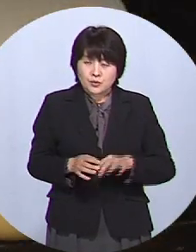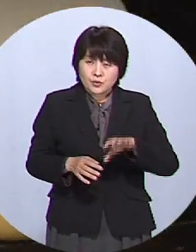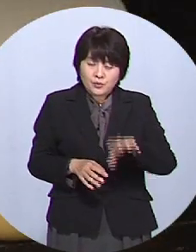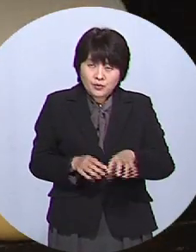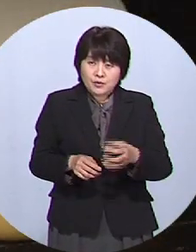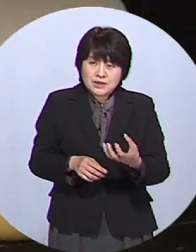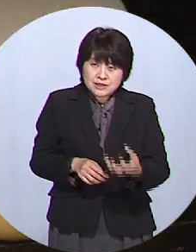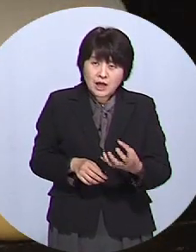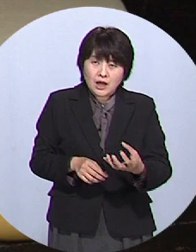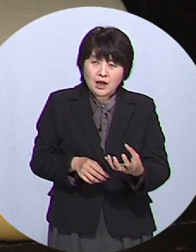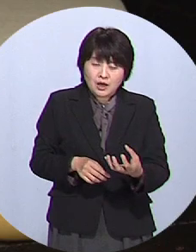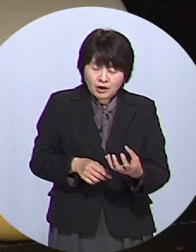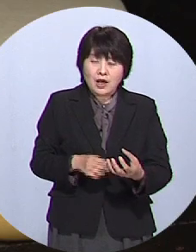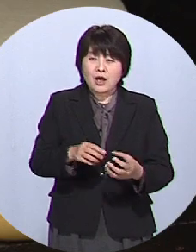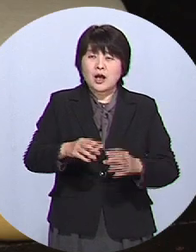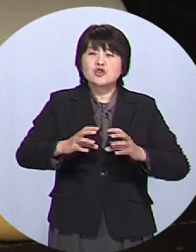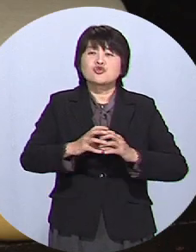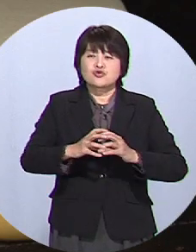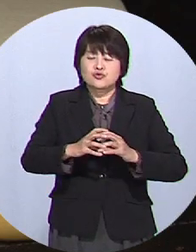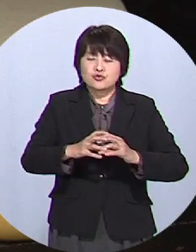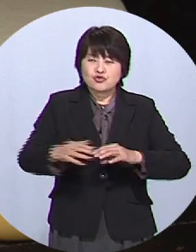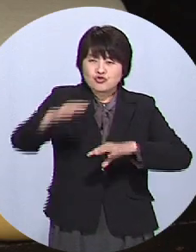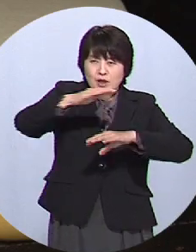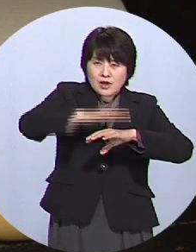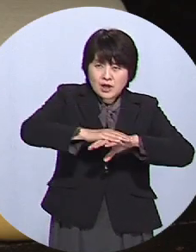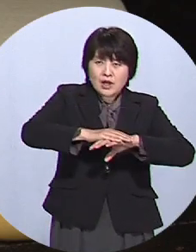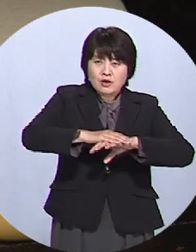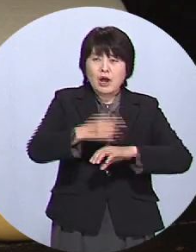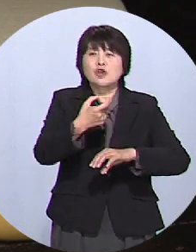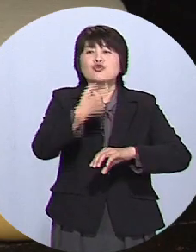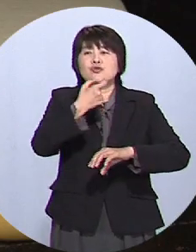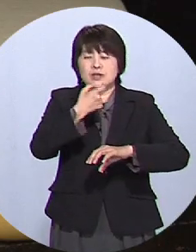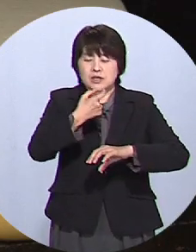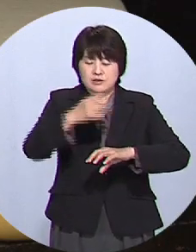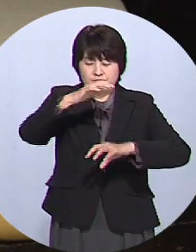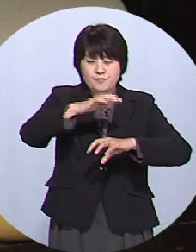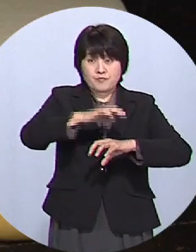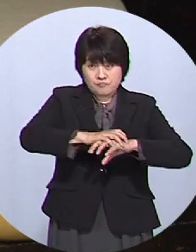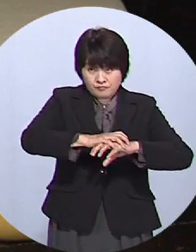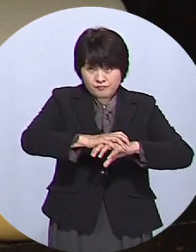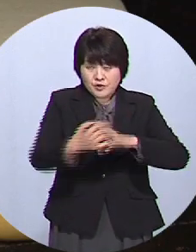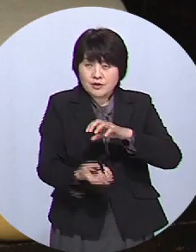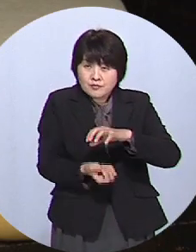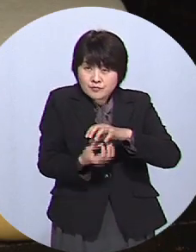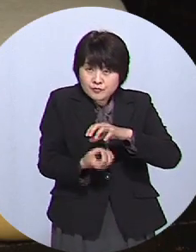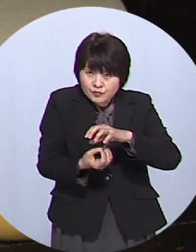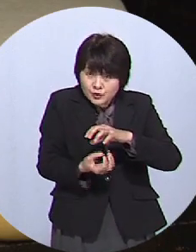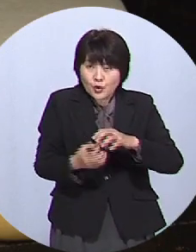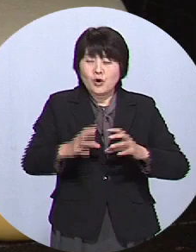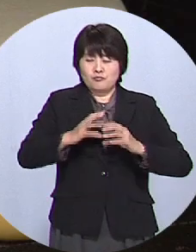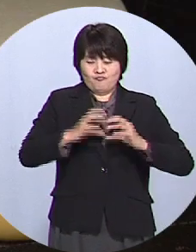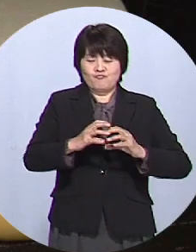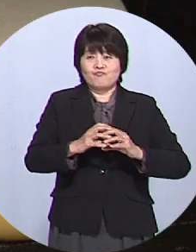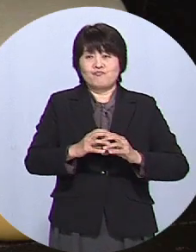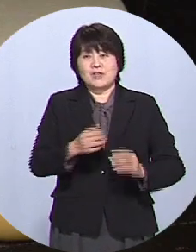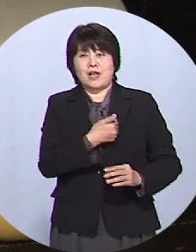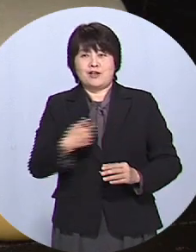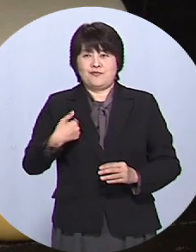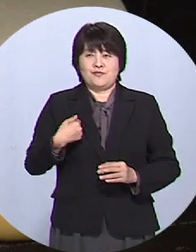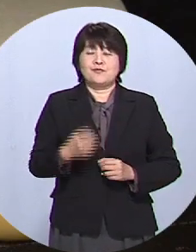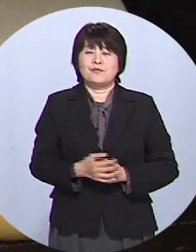色い部分がシュー生地、はいはい、上の白い部分がクッキー生地、2つの生地でクッキーシューが出来上がるということなんです